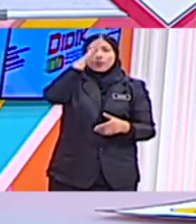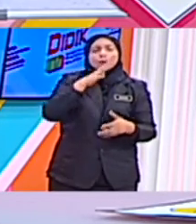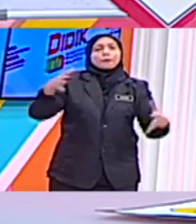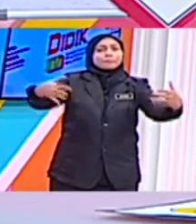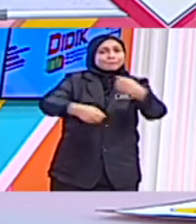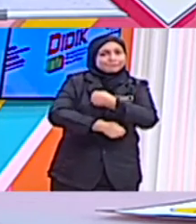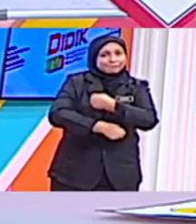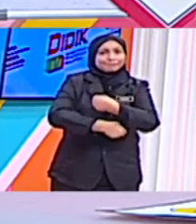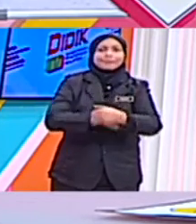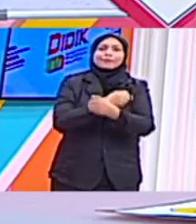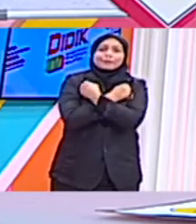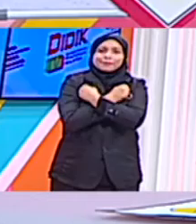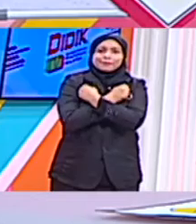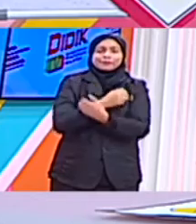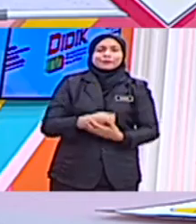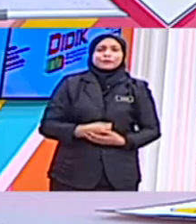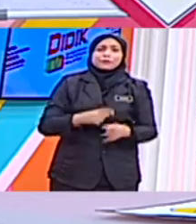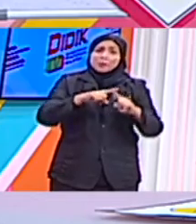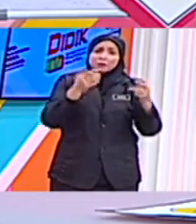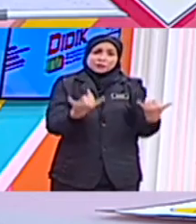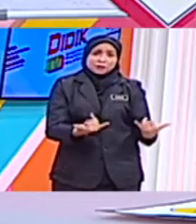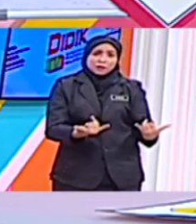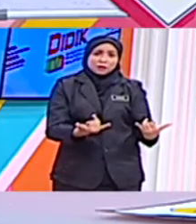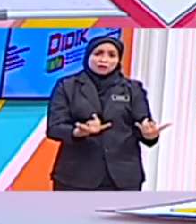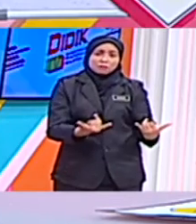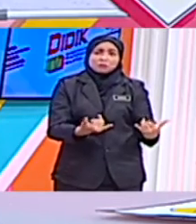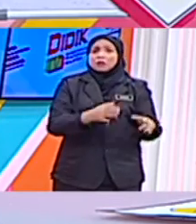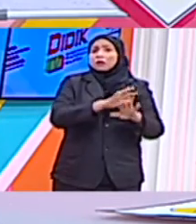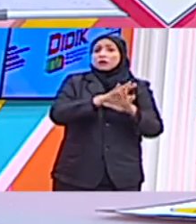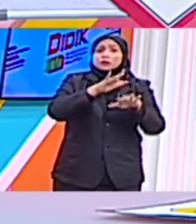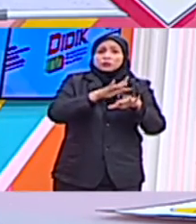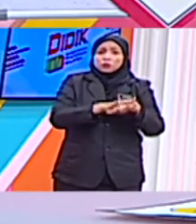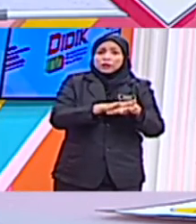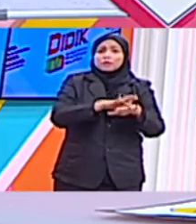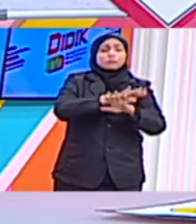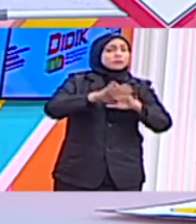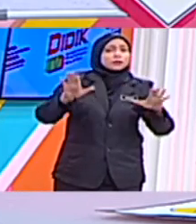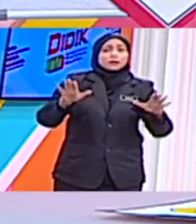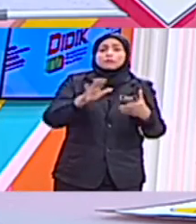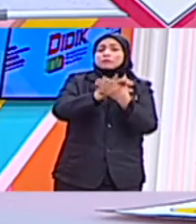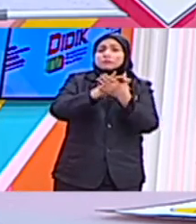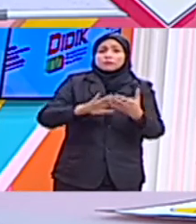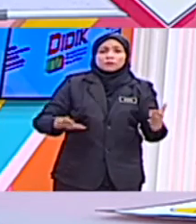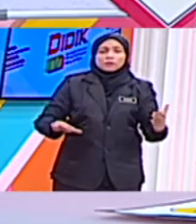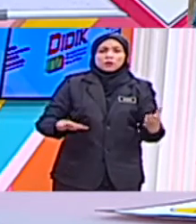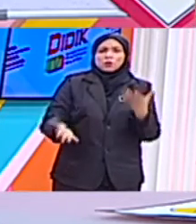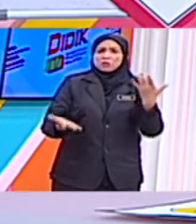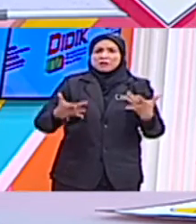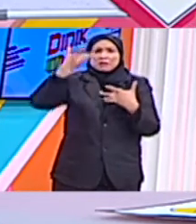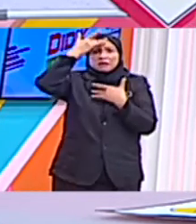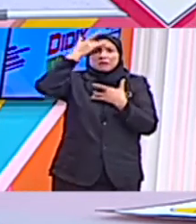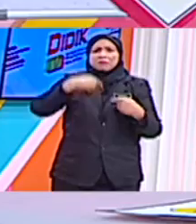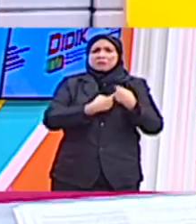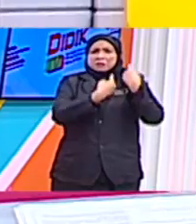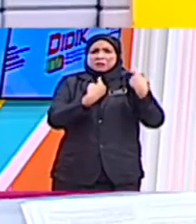yang sebaliknya lah pula. Sentuhan yang menyebabkan kita rasa marah, geram, takut, sakit hati,